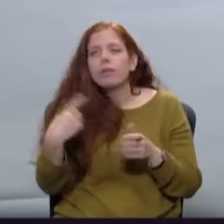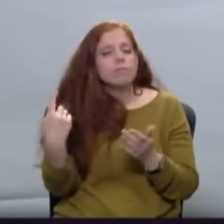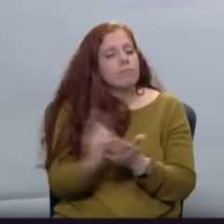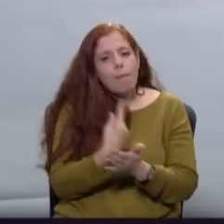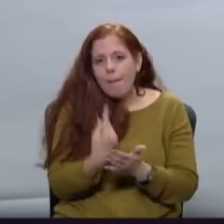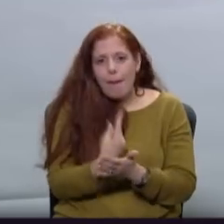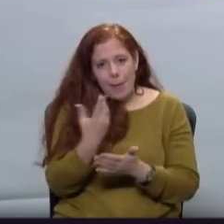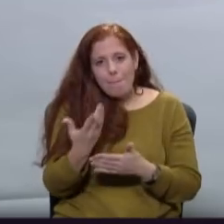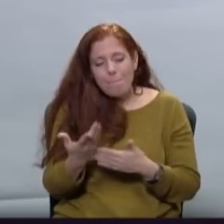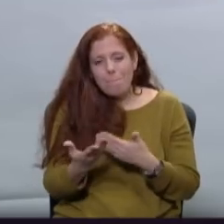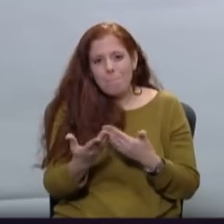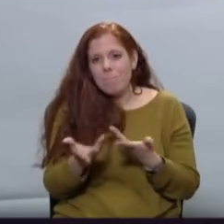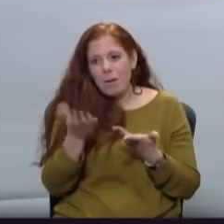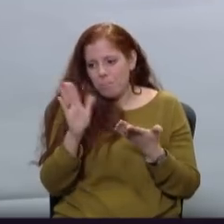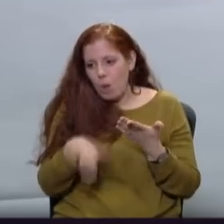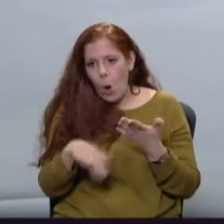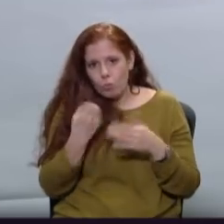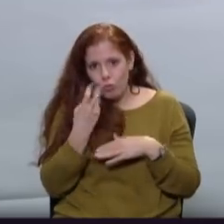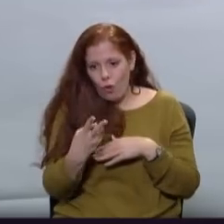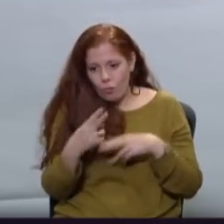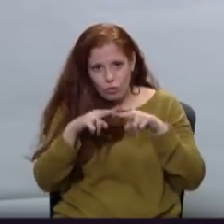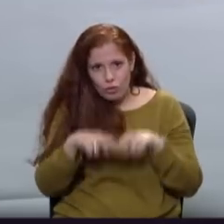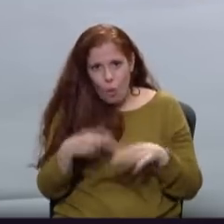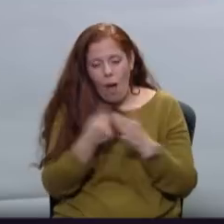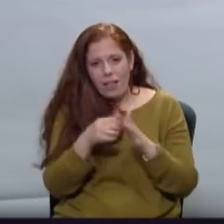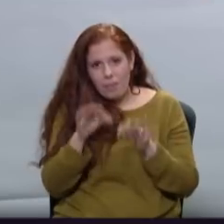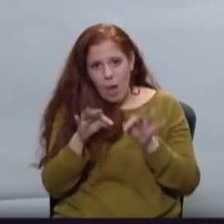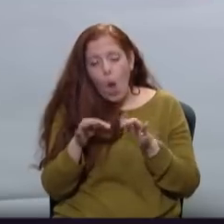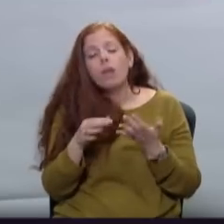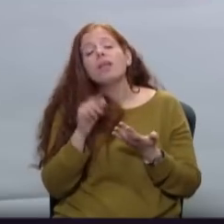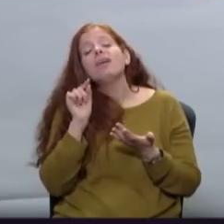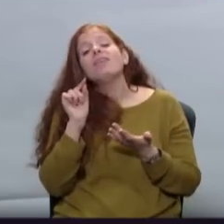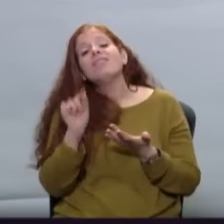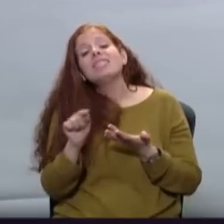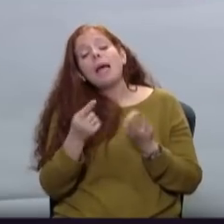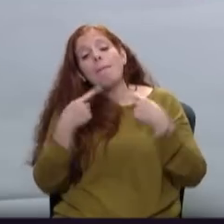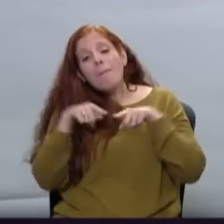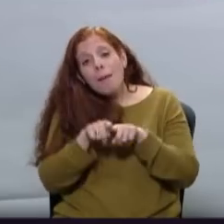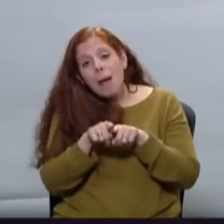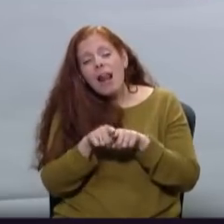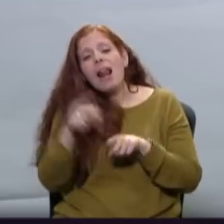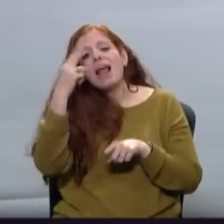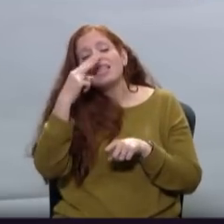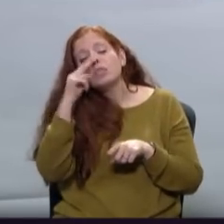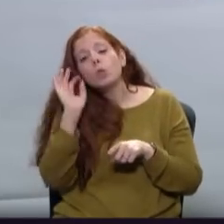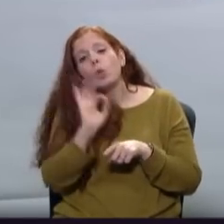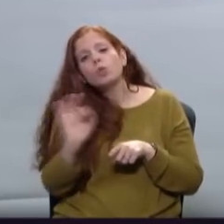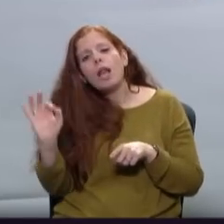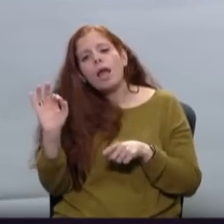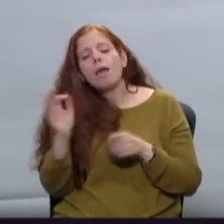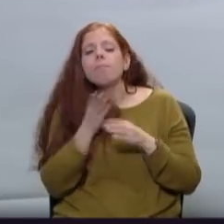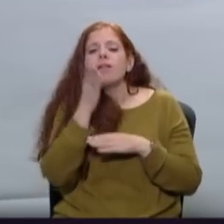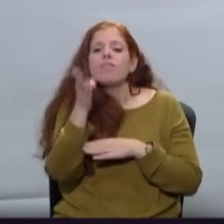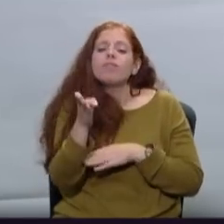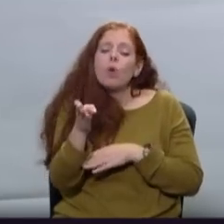פעמים בפחות משבועיים שנשארו לנו עד הבחירות, וזה במקביל לניסיונות שלהם לפנות